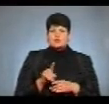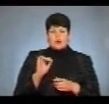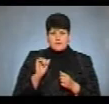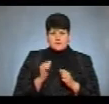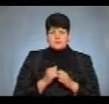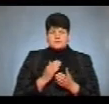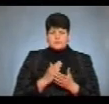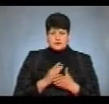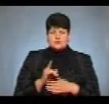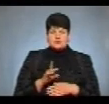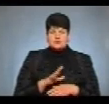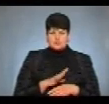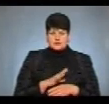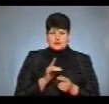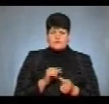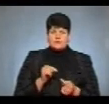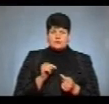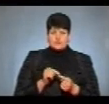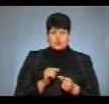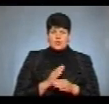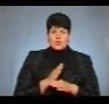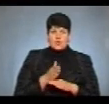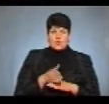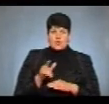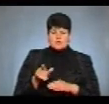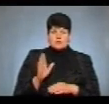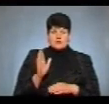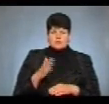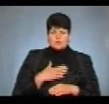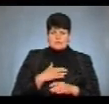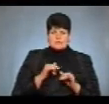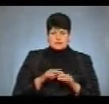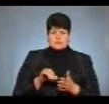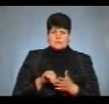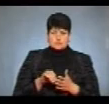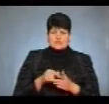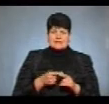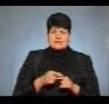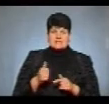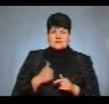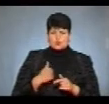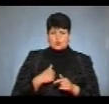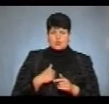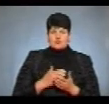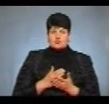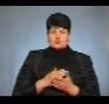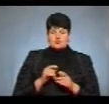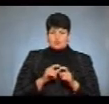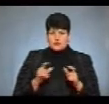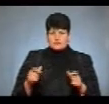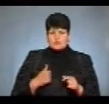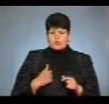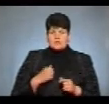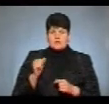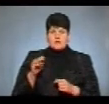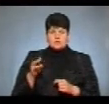те, що відбулось. І, відповідно, гості, які будуть у нас на заходах присутні, а це і військовослужбовці, і воїни АТО,